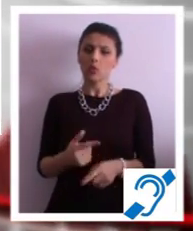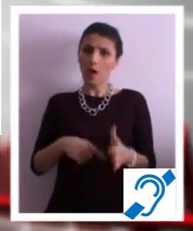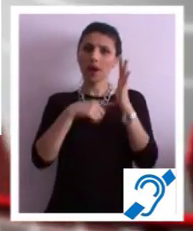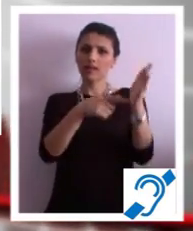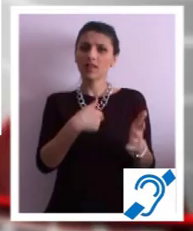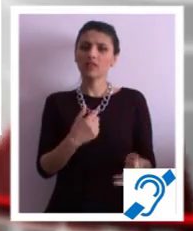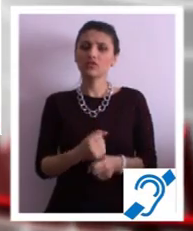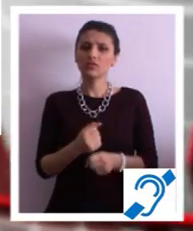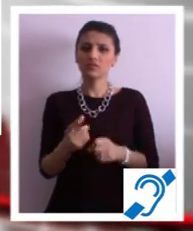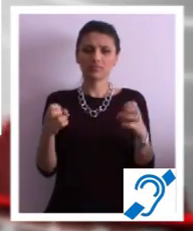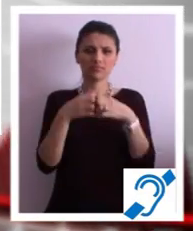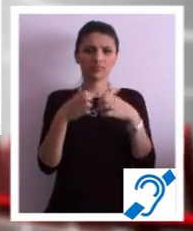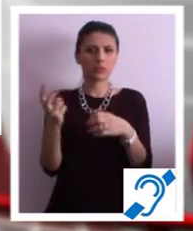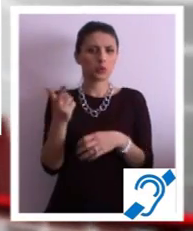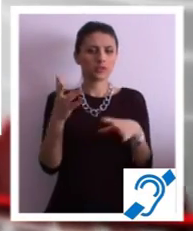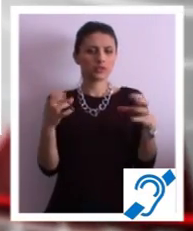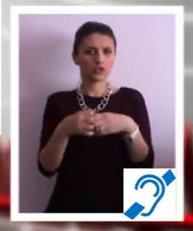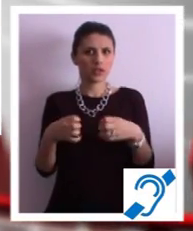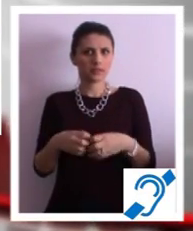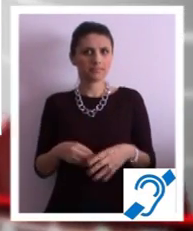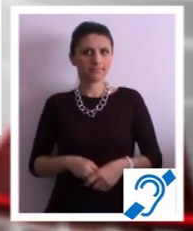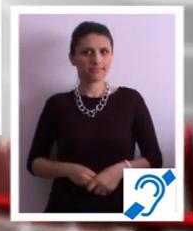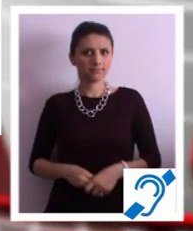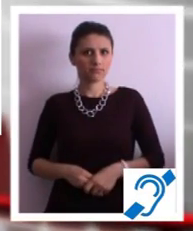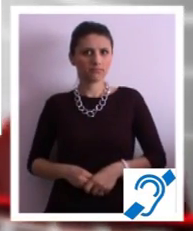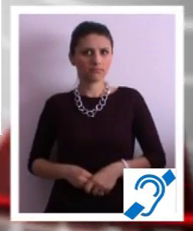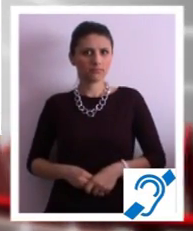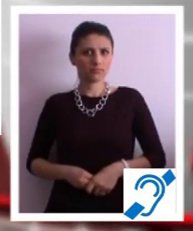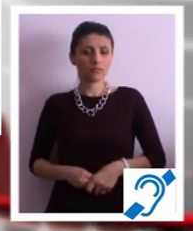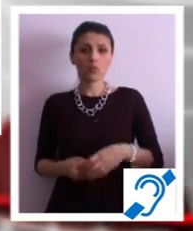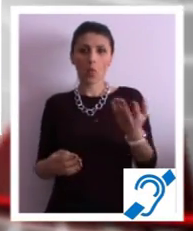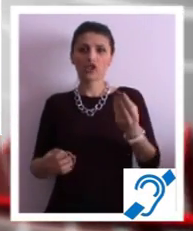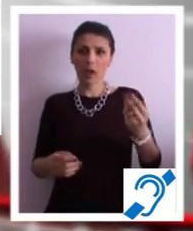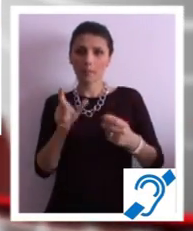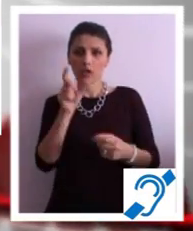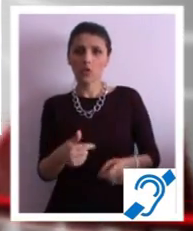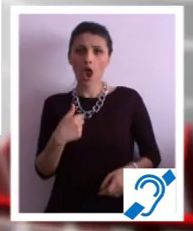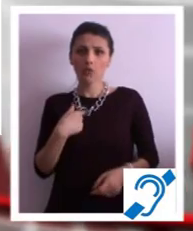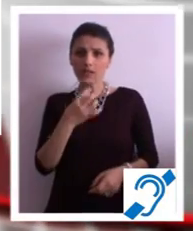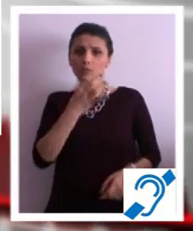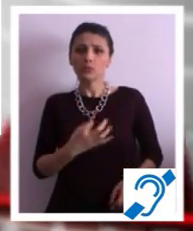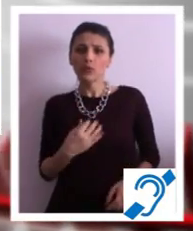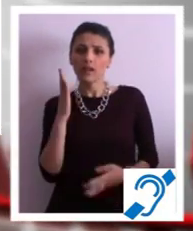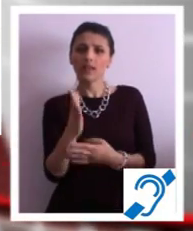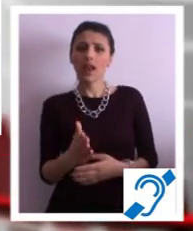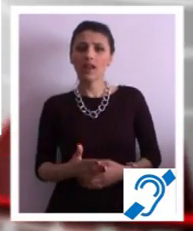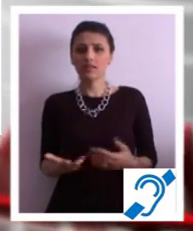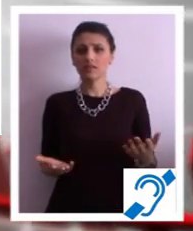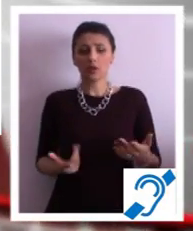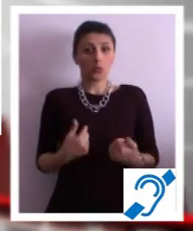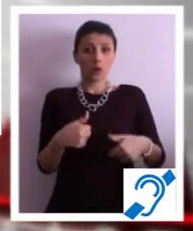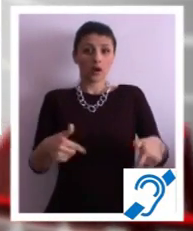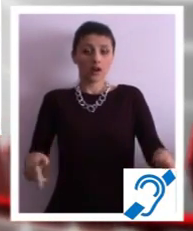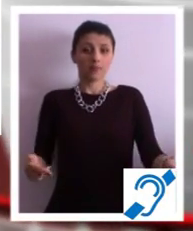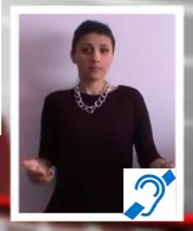n-a avut. De ce n-a venit el? Da, tu ai ceva cu... N-am domnul cu el. Eu știu... Ce s-a domnul cu el? De